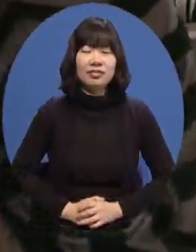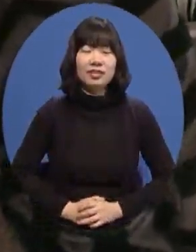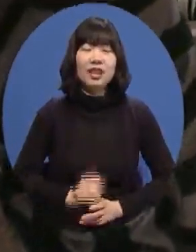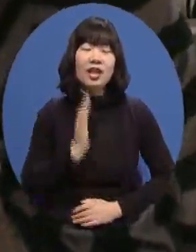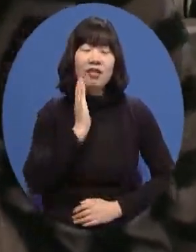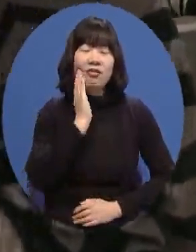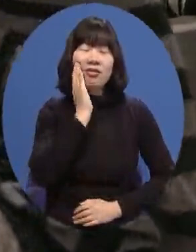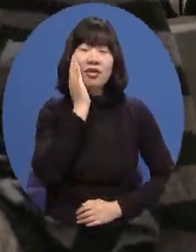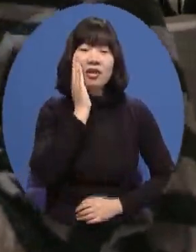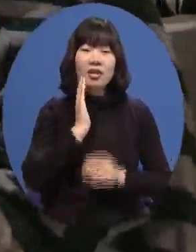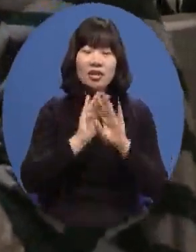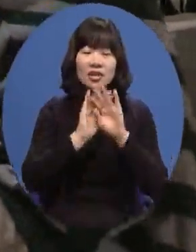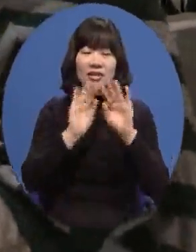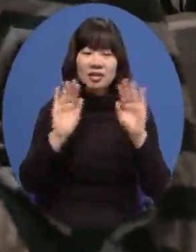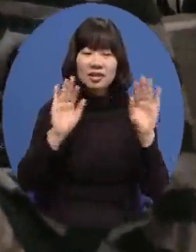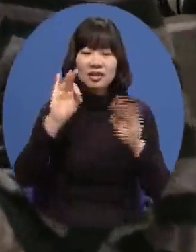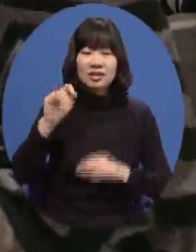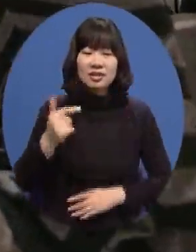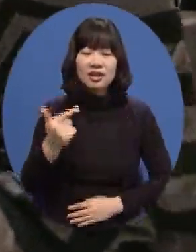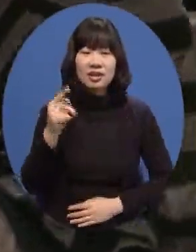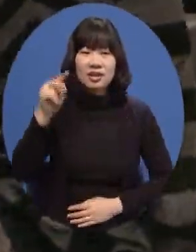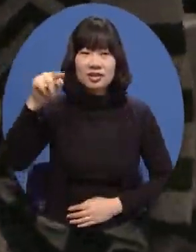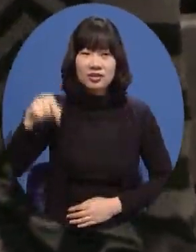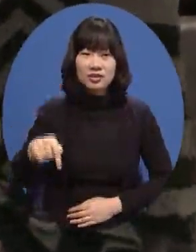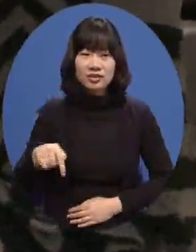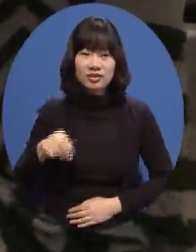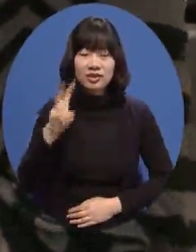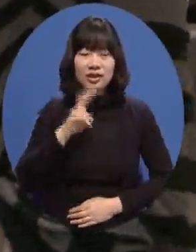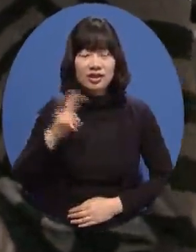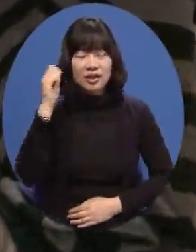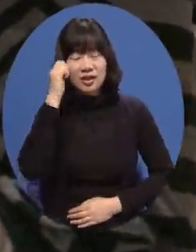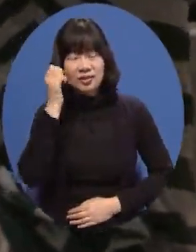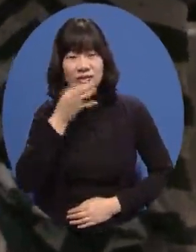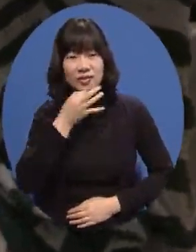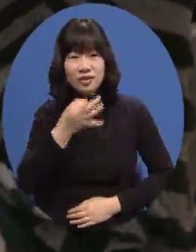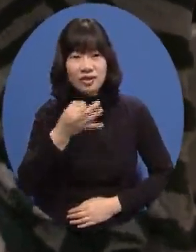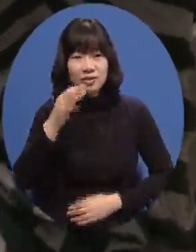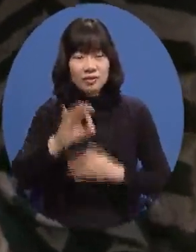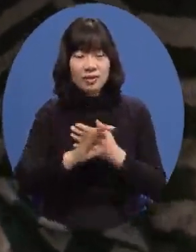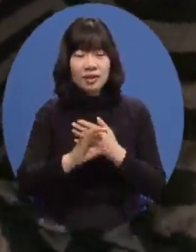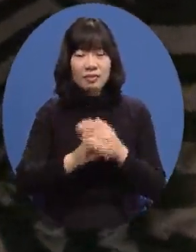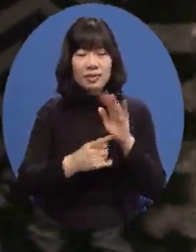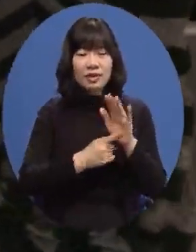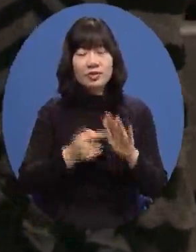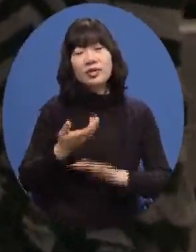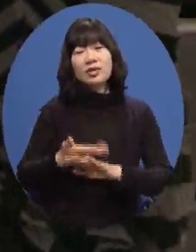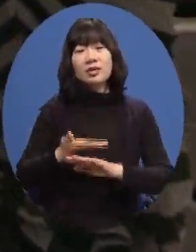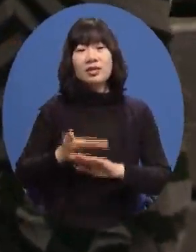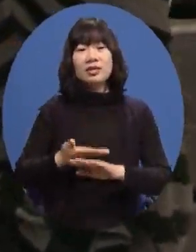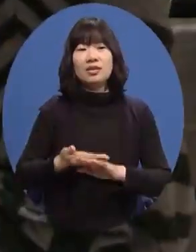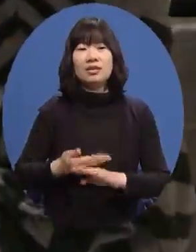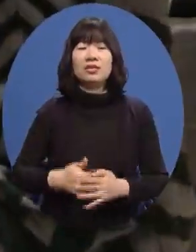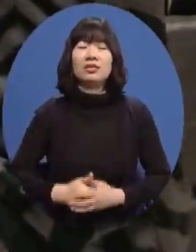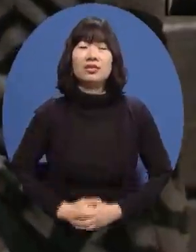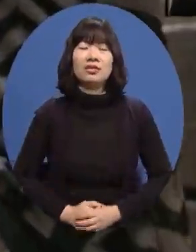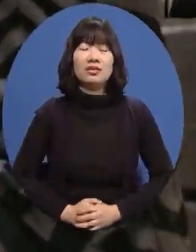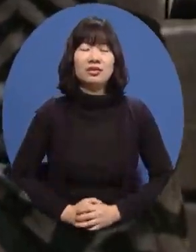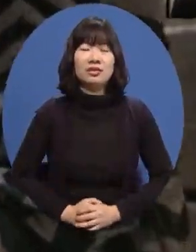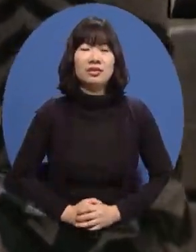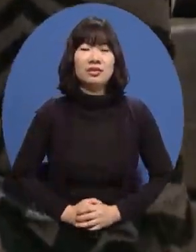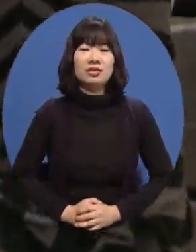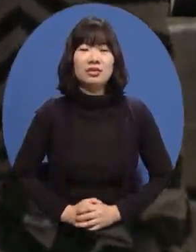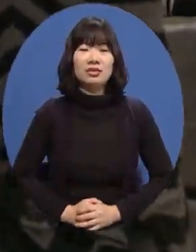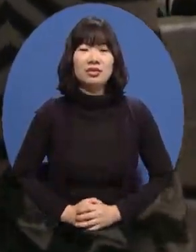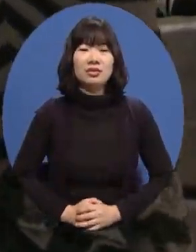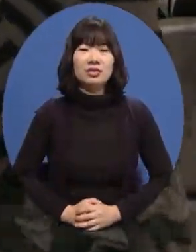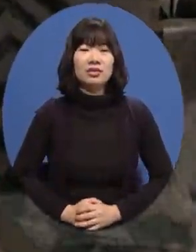푸른 하늘을 자장가를 불러주면 반응도 다릅니다. 양쪽 배